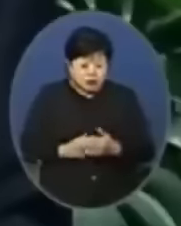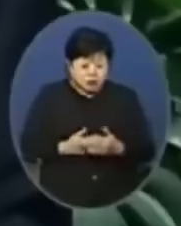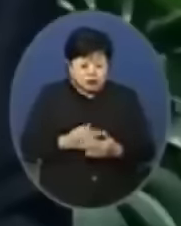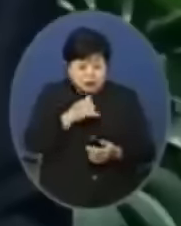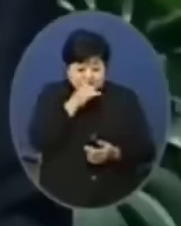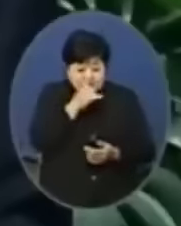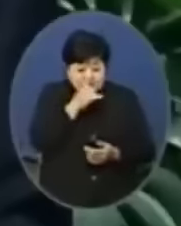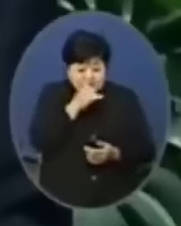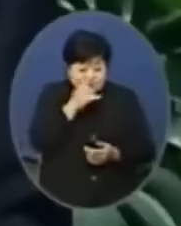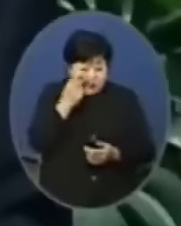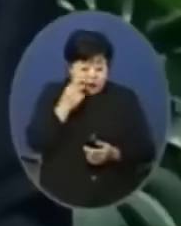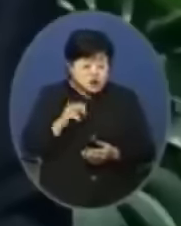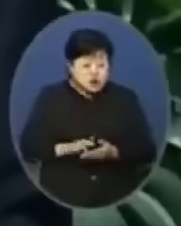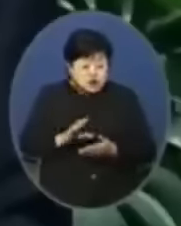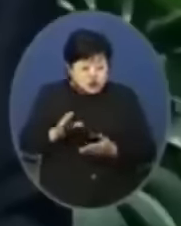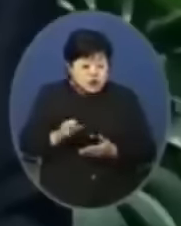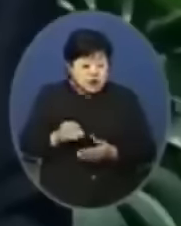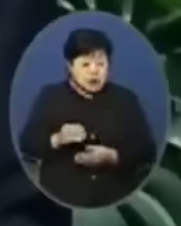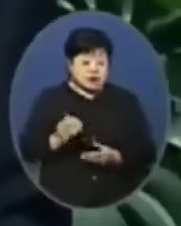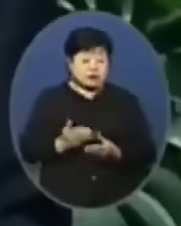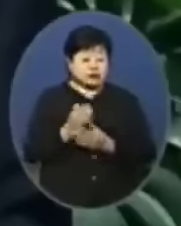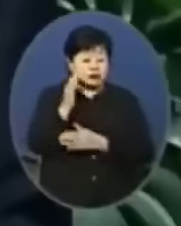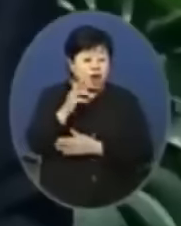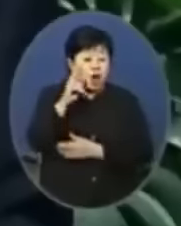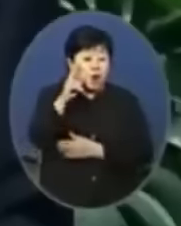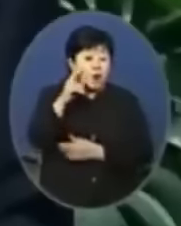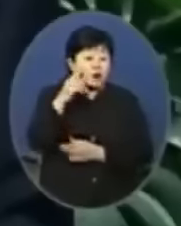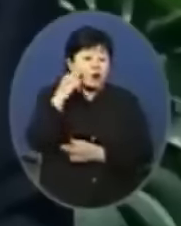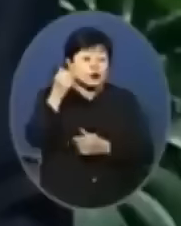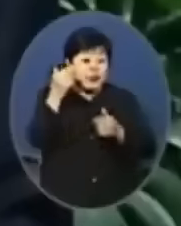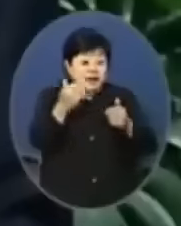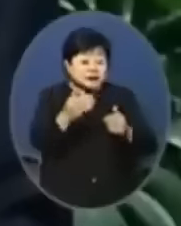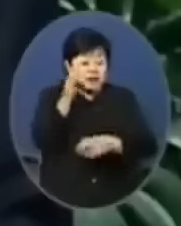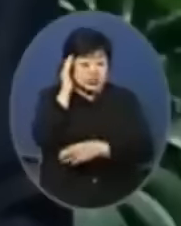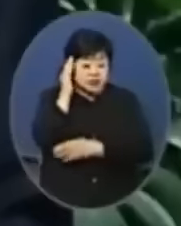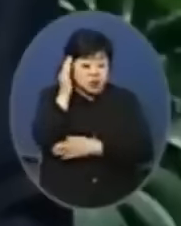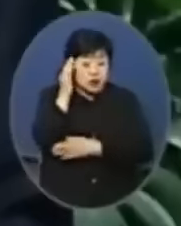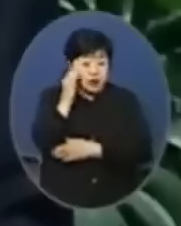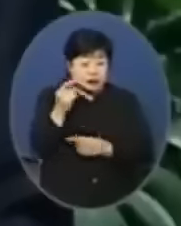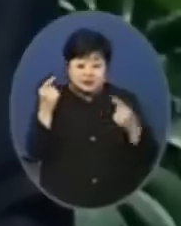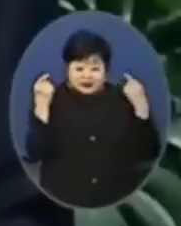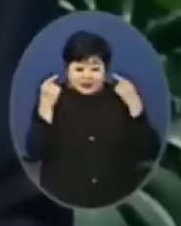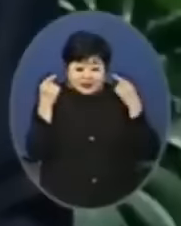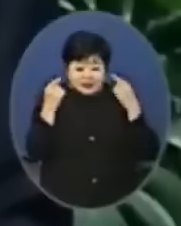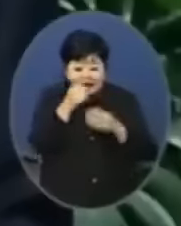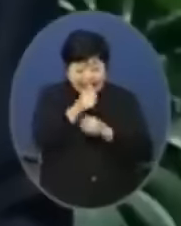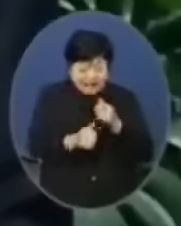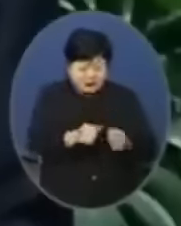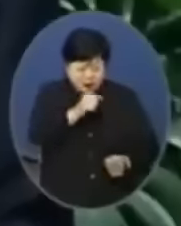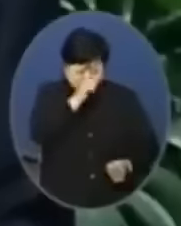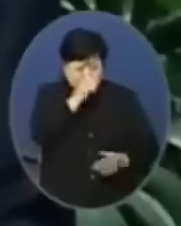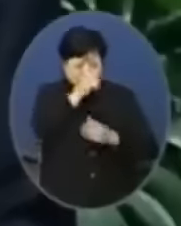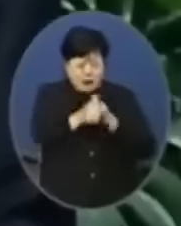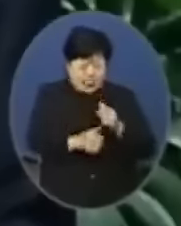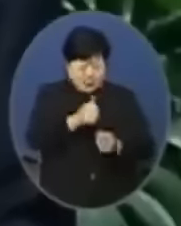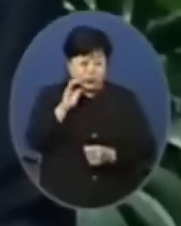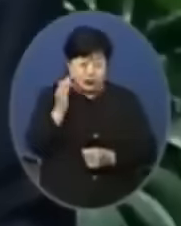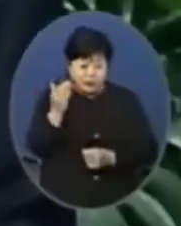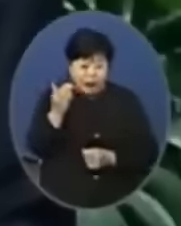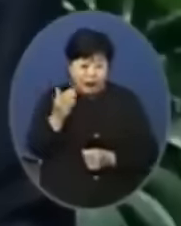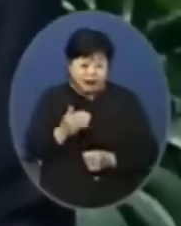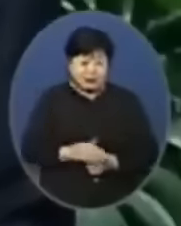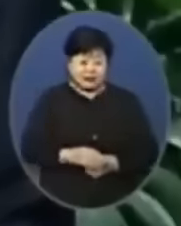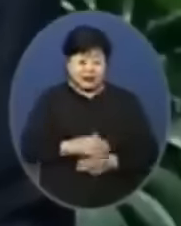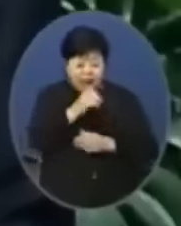하나님에 대해서 불안이 있었는데 미국의 유명한 부흥사였던 오랄 로버트 목사님이 설교하는 설교를 들으니까 하나님은 좋은 하나님이다. God